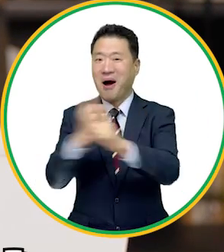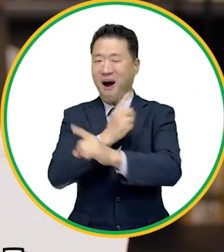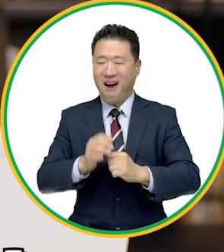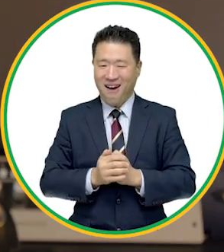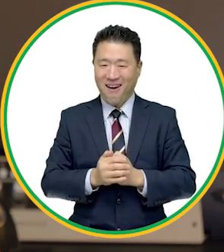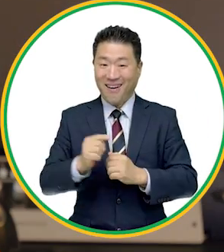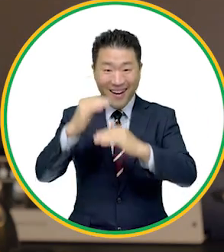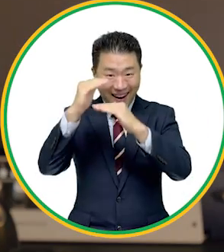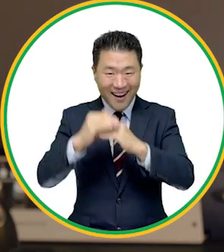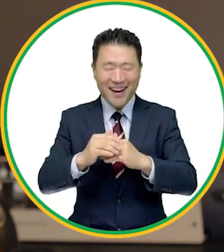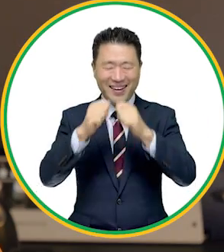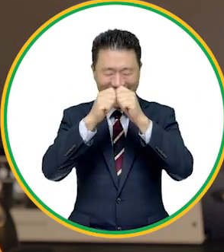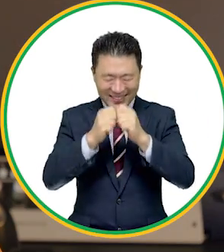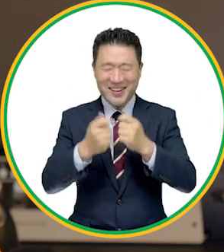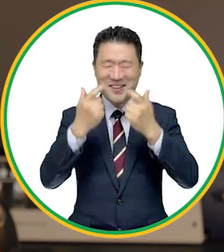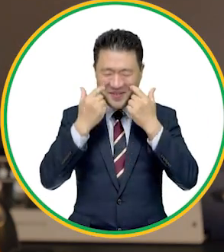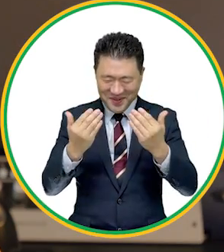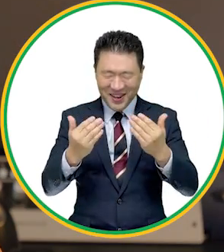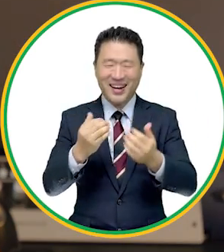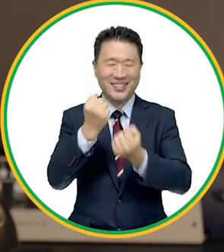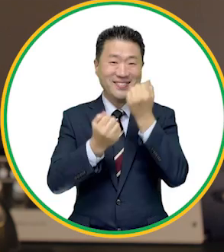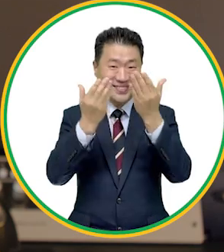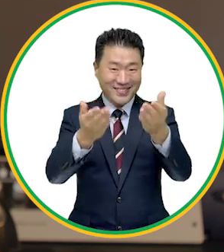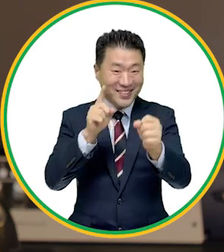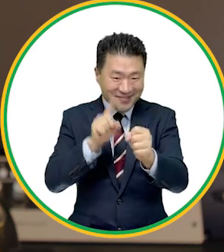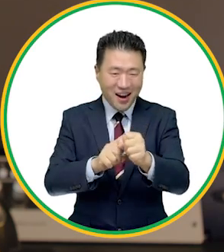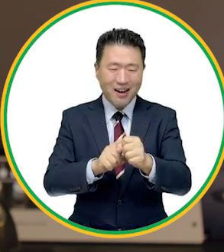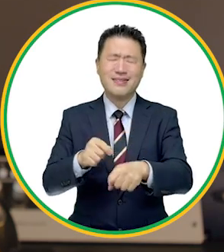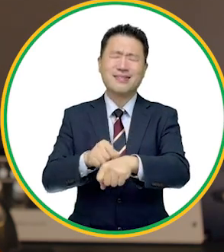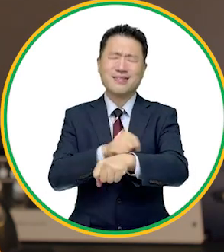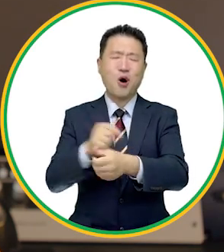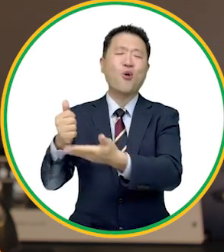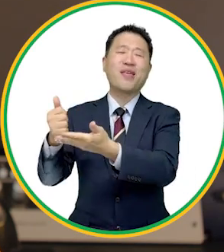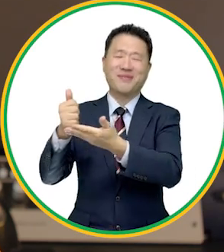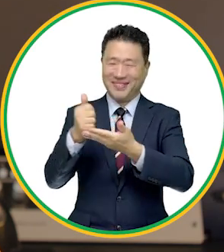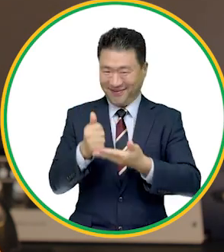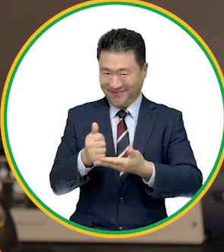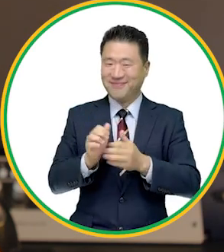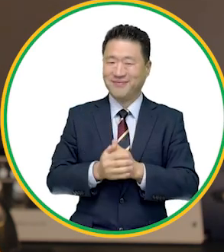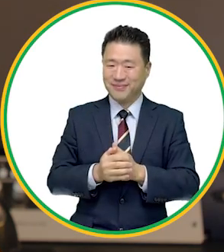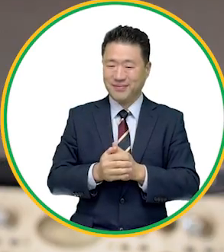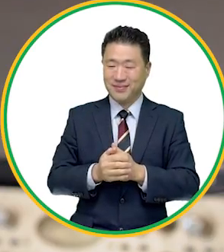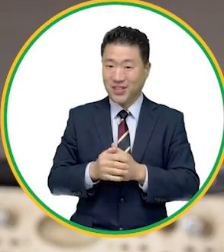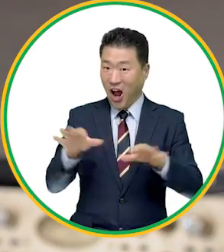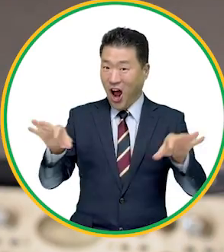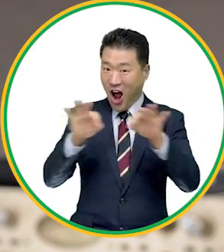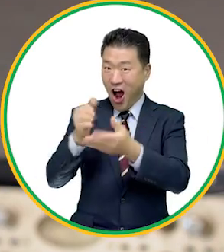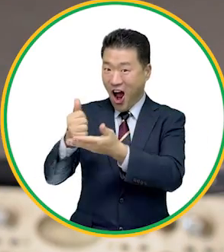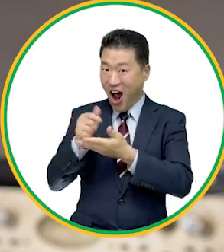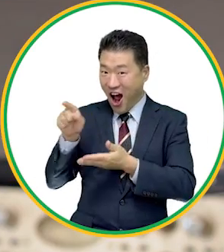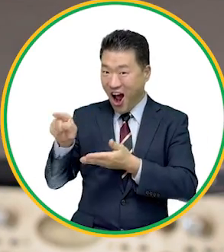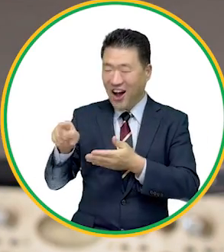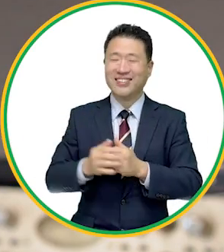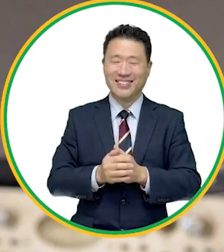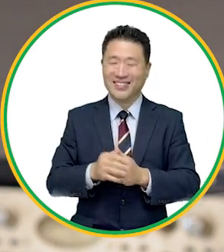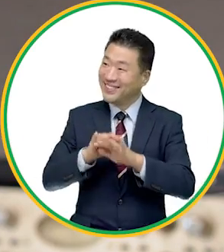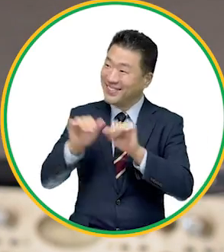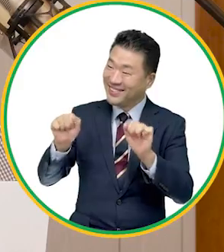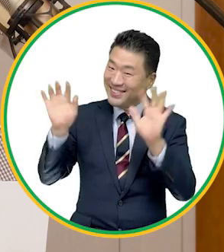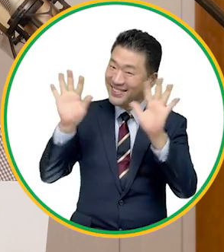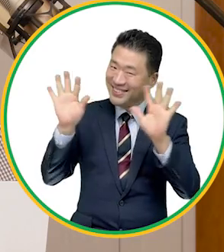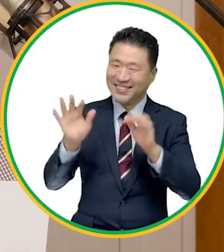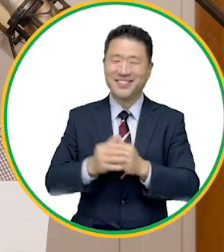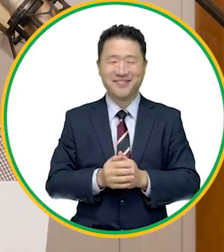주택연금이 개정됩니다. 이 내용 더 자세하고 정확하게 알려드리기 위해서 특별 손님을 모셨는데요. 주선해줌의 첫 초대